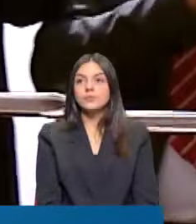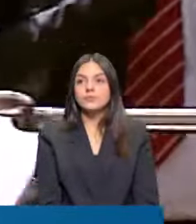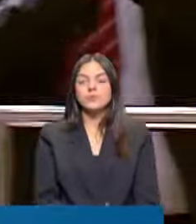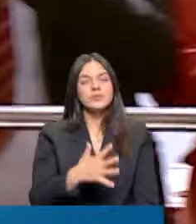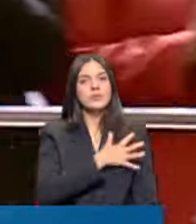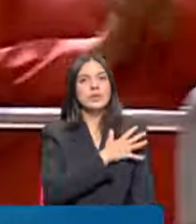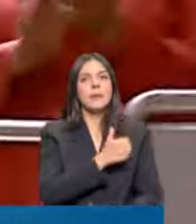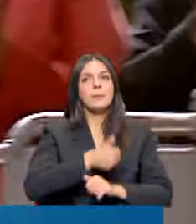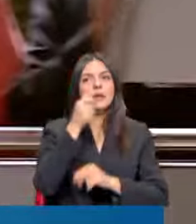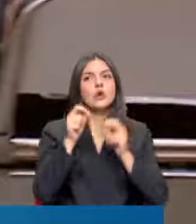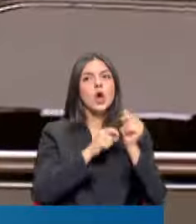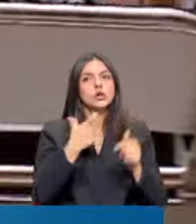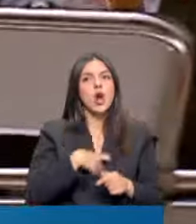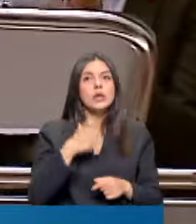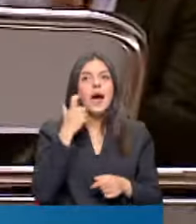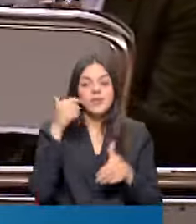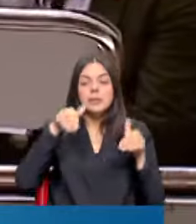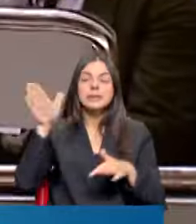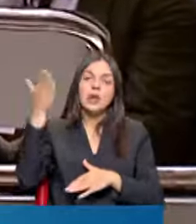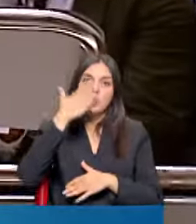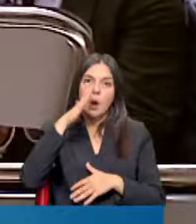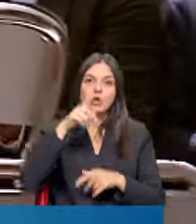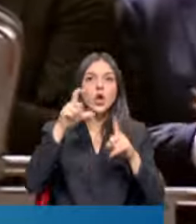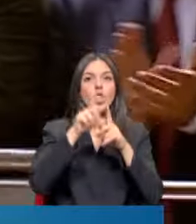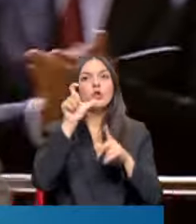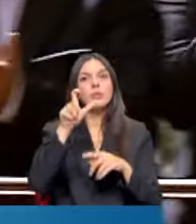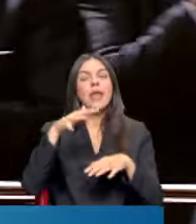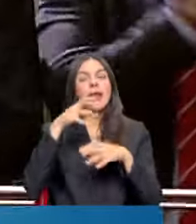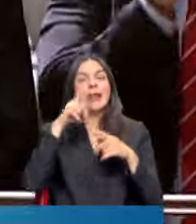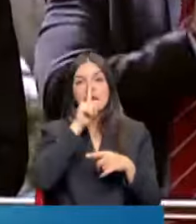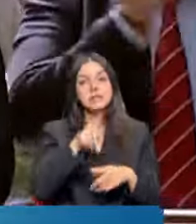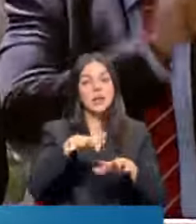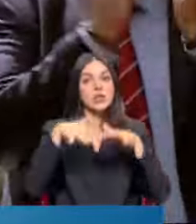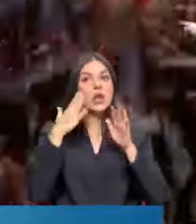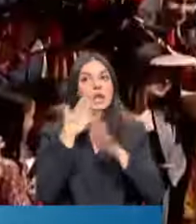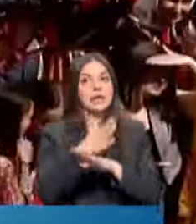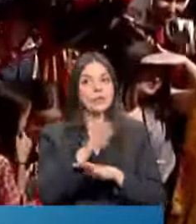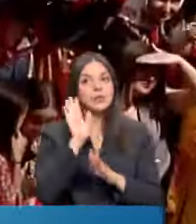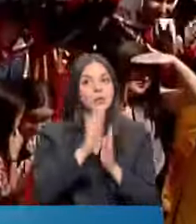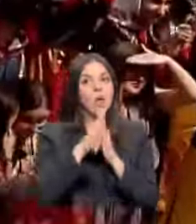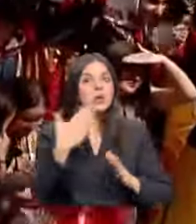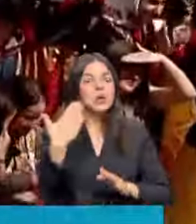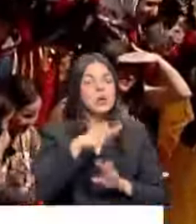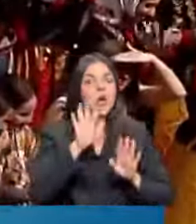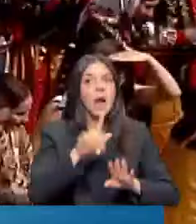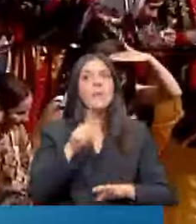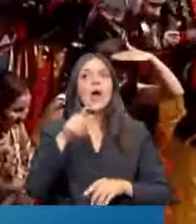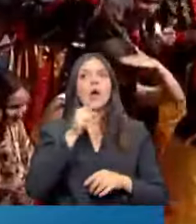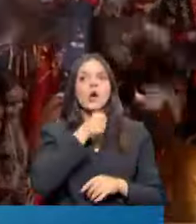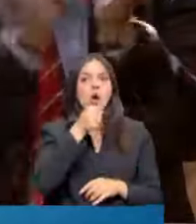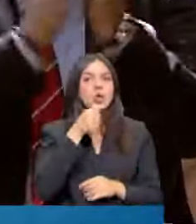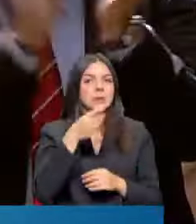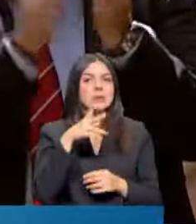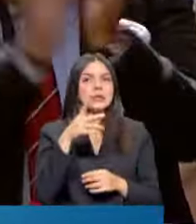CHP lideri Özgür Özel Anıtkabir'de yoktu. Dumlupınar'daki resmi törene katılmak için Kütahya'daydı. Dumlupınar'da protokolde konuşmacı olarak kendisine